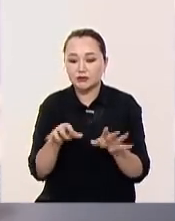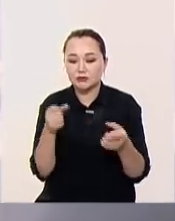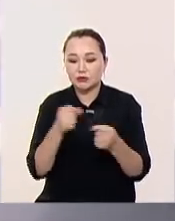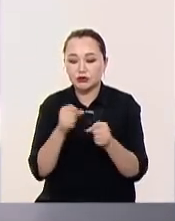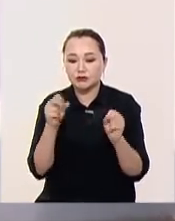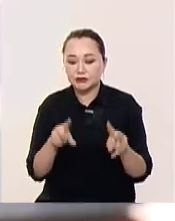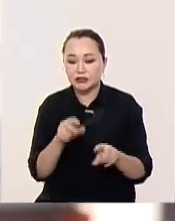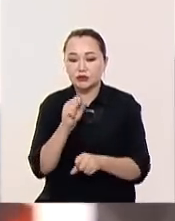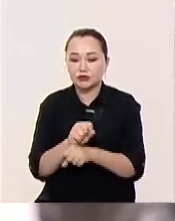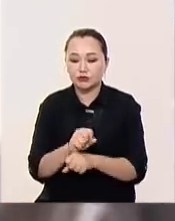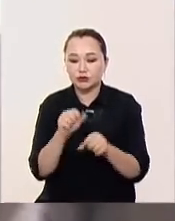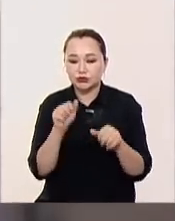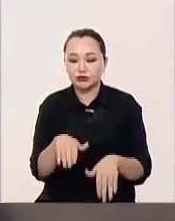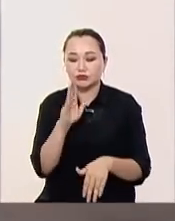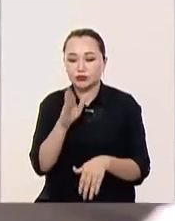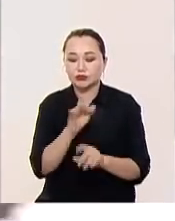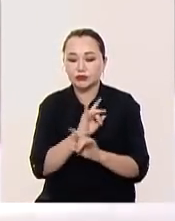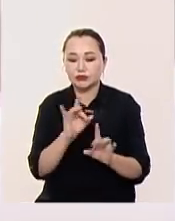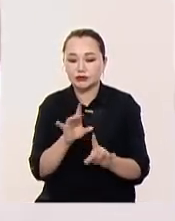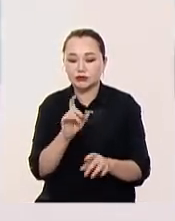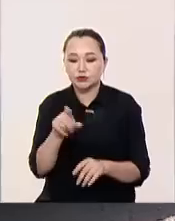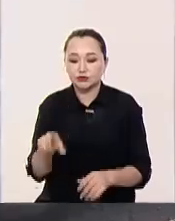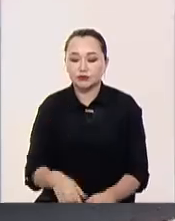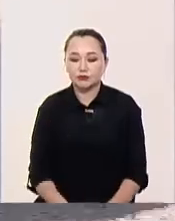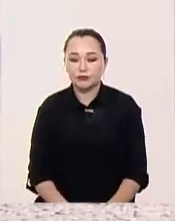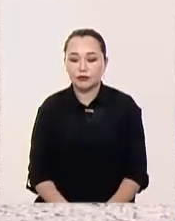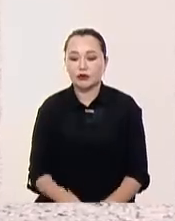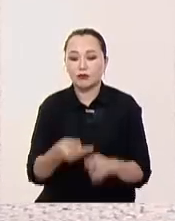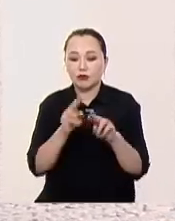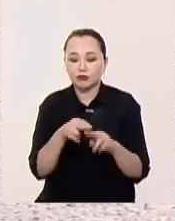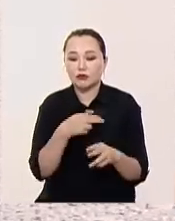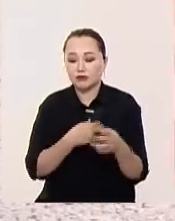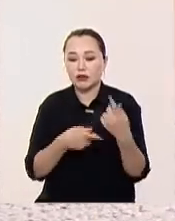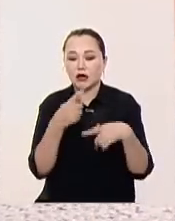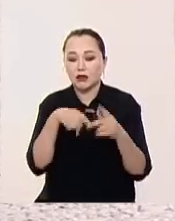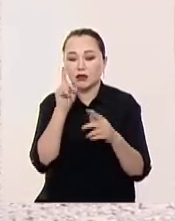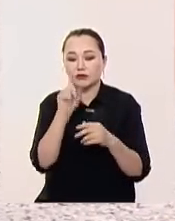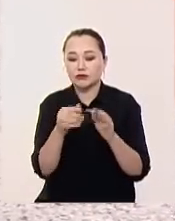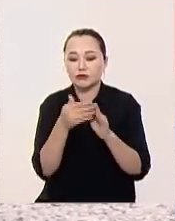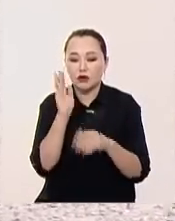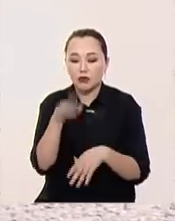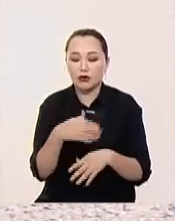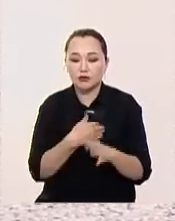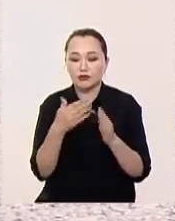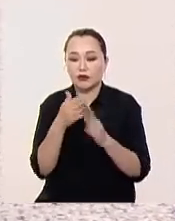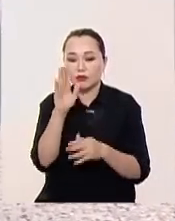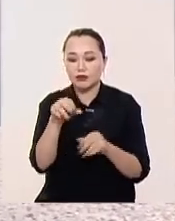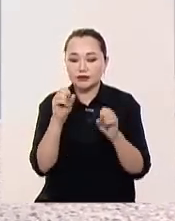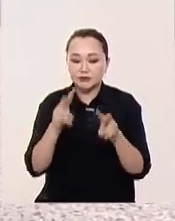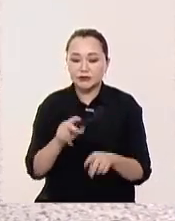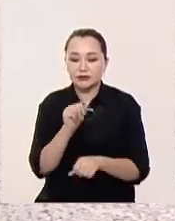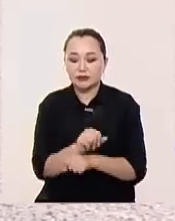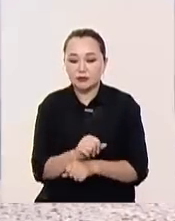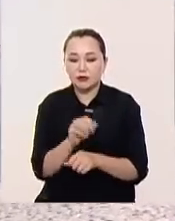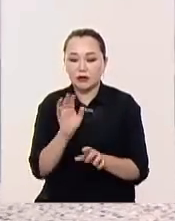арнайы аялдама шешеді дейді тұрғындар. Өткені мен қайтамын да, соған қайту үшін арнайы тоқтайтын